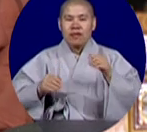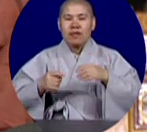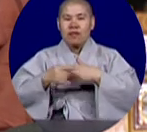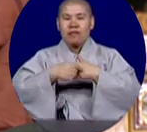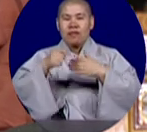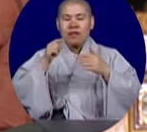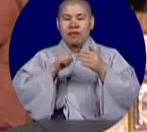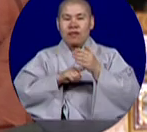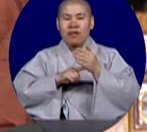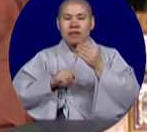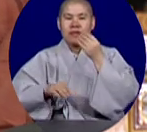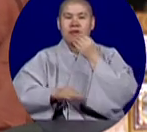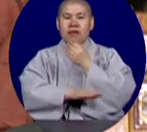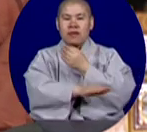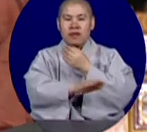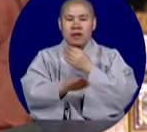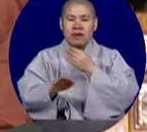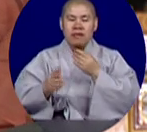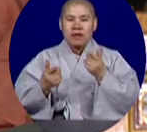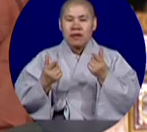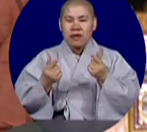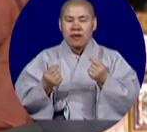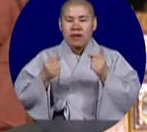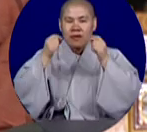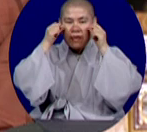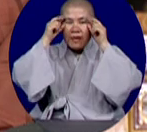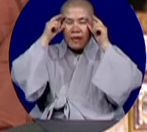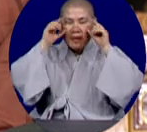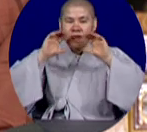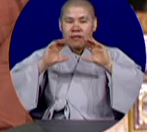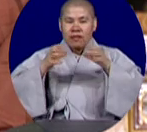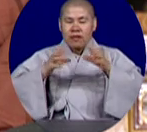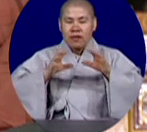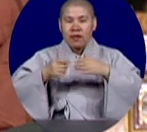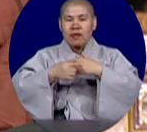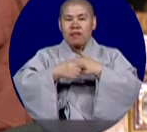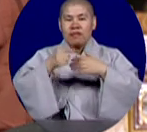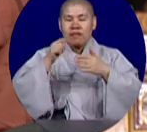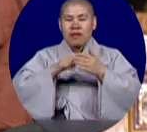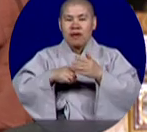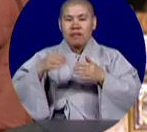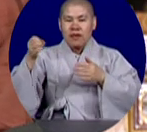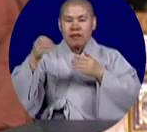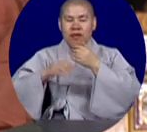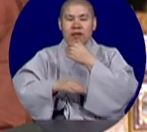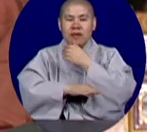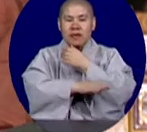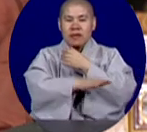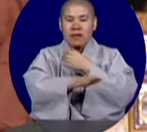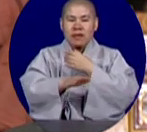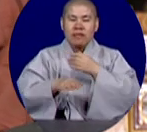온갖 지정각세간, 깨달음의 세간도 마음에 비친 그림자라 일체가